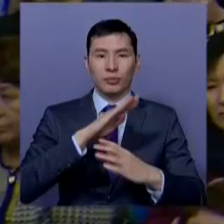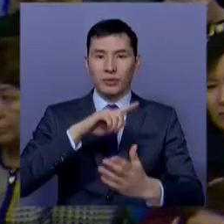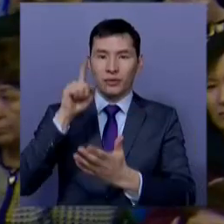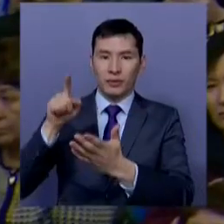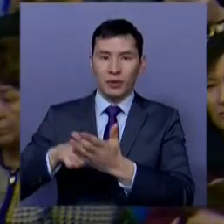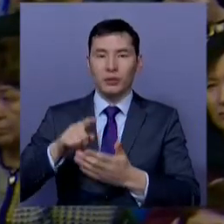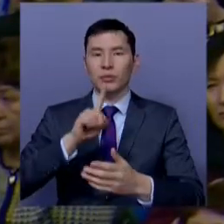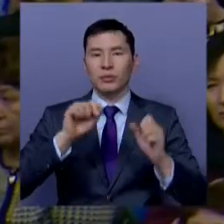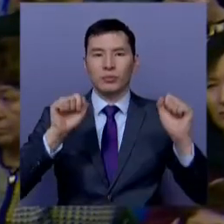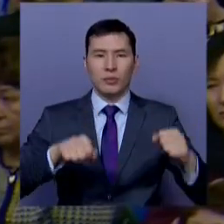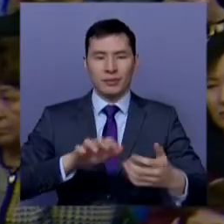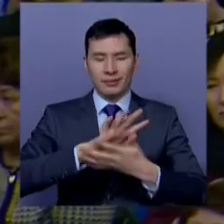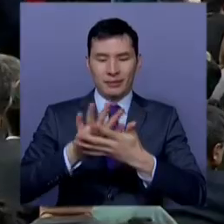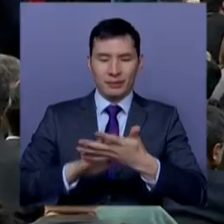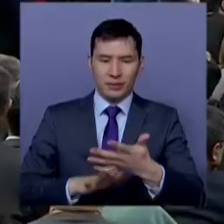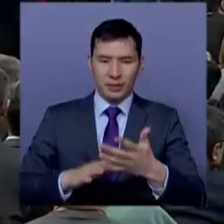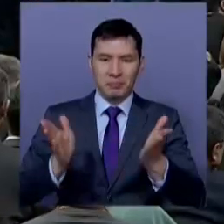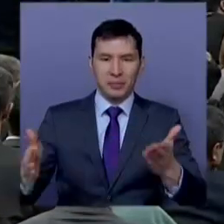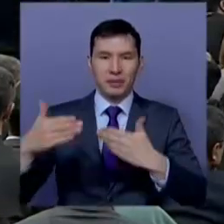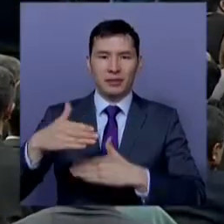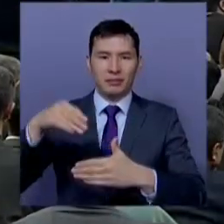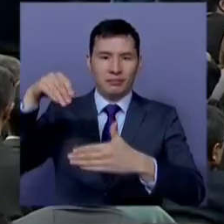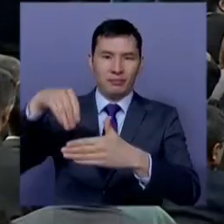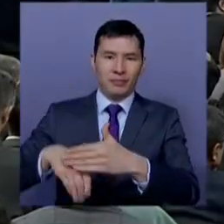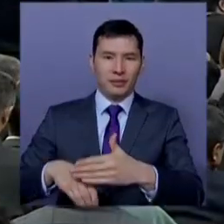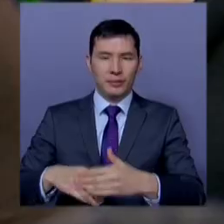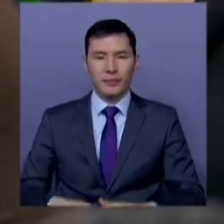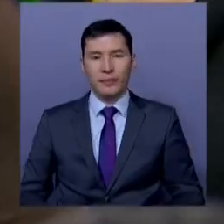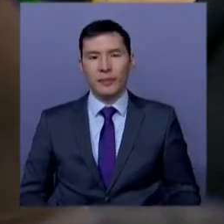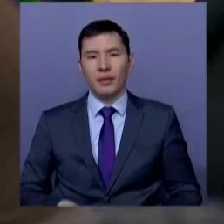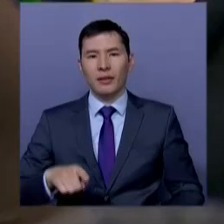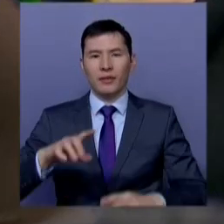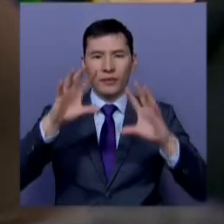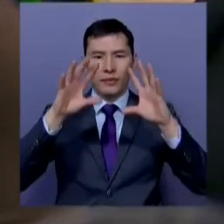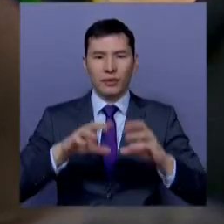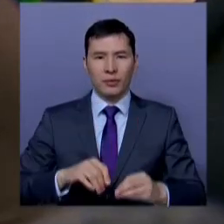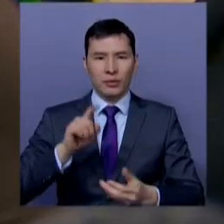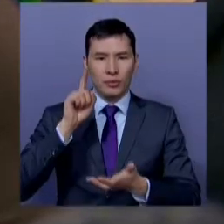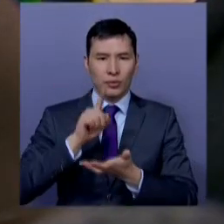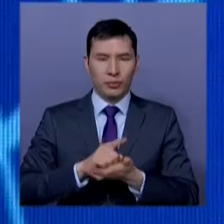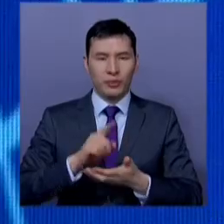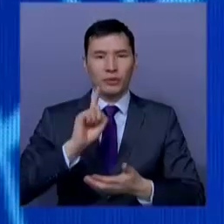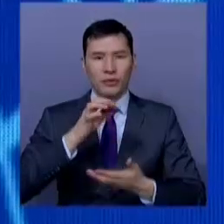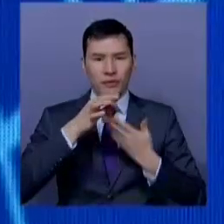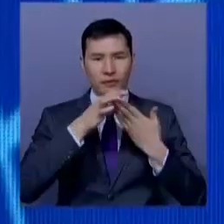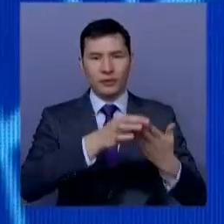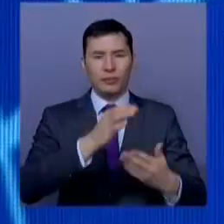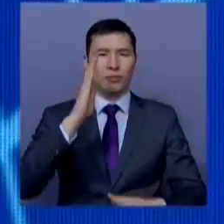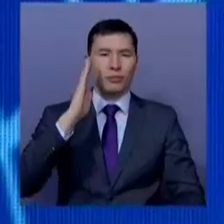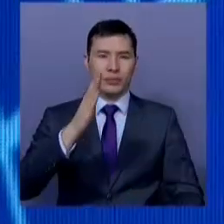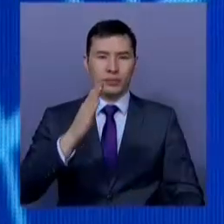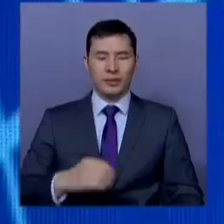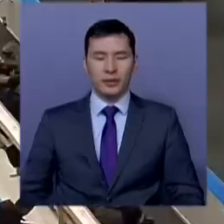тілектерін жазбаша түрде арнайы жәшікке қалдырып жатты. Оның барлығына міндетті түрде жауап берілетін болады.